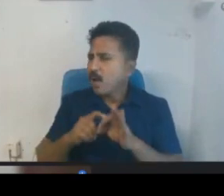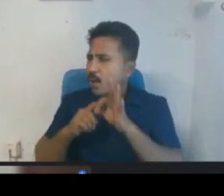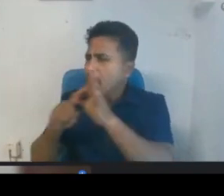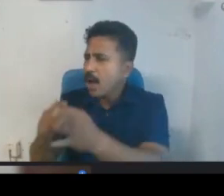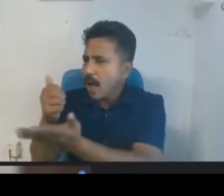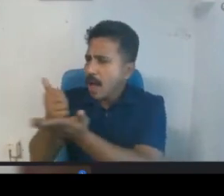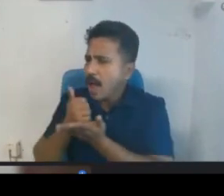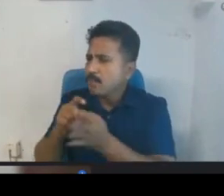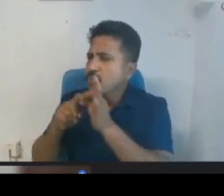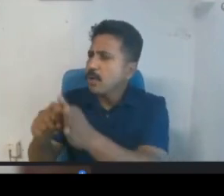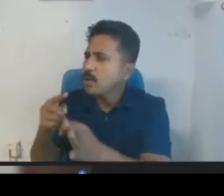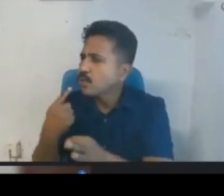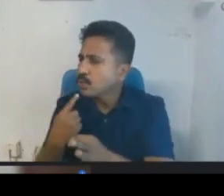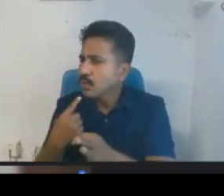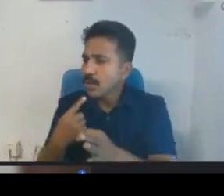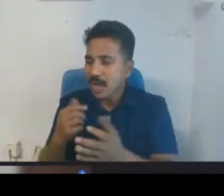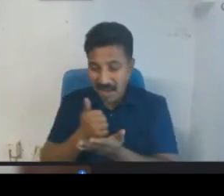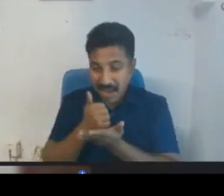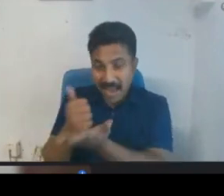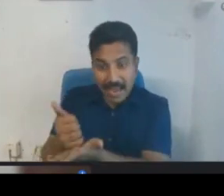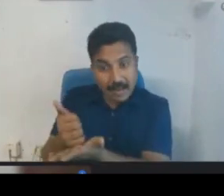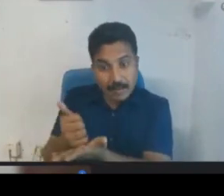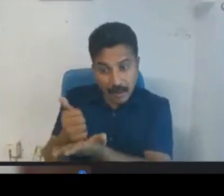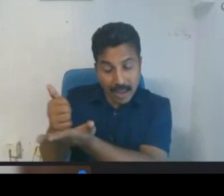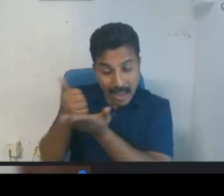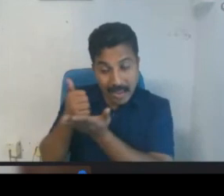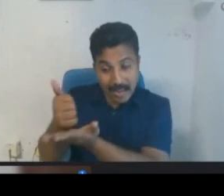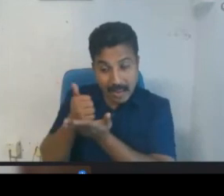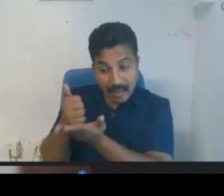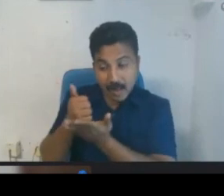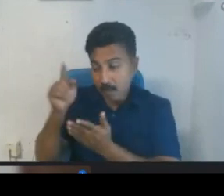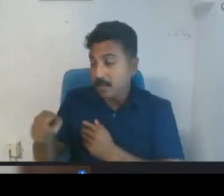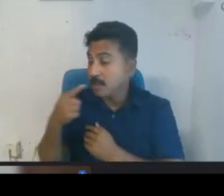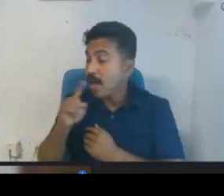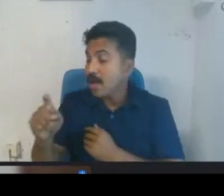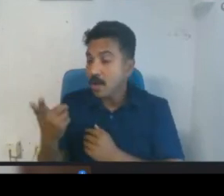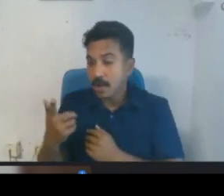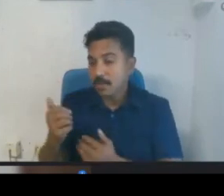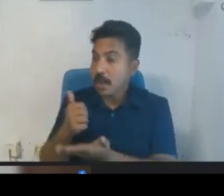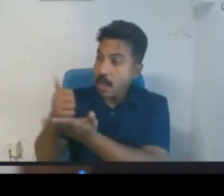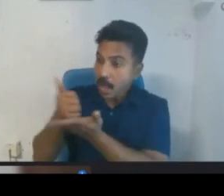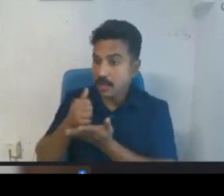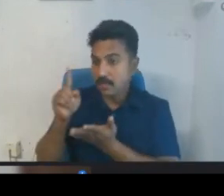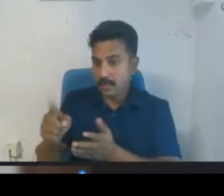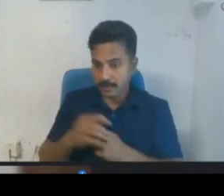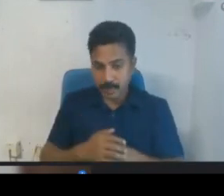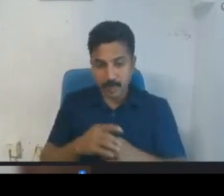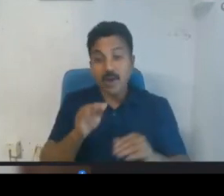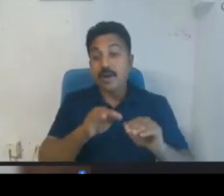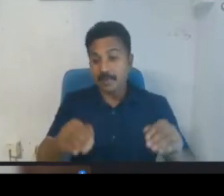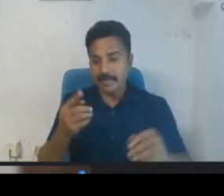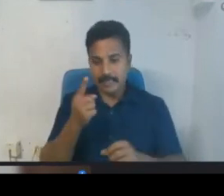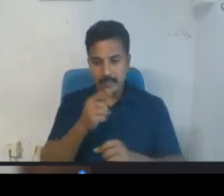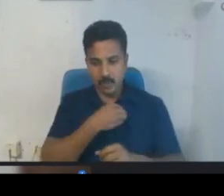നമുക്ക് സഹായം ചോദിക്കാം, നമ്മൾ സഹായം ചോദിക്കാനായിട്ട് മടിക്കാതിരിക്കുക എന്നുള്ളതാണ് ഞാൻ ഉദ്ദേശിക്കുന്നത്. അതായത് ഇപ്പം ശിശുരോഗം, നിങ്ങൾ കുട്ടിയെ